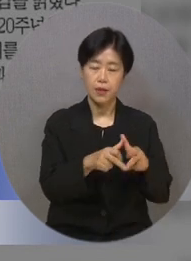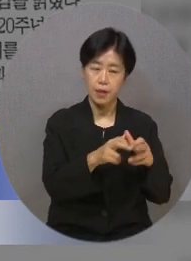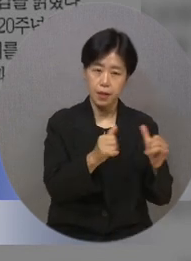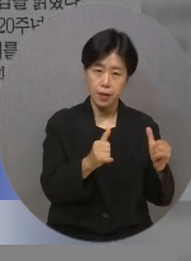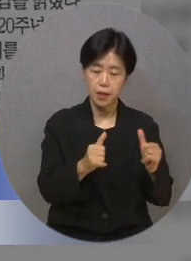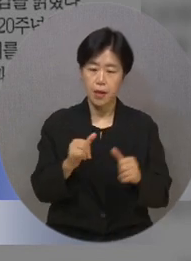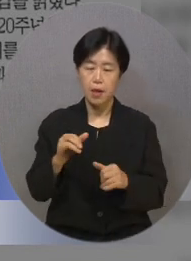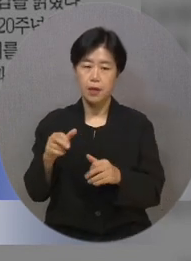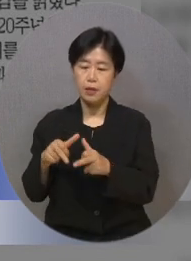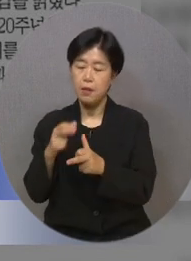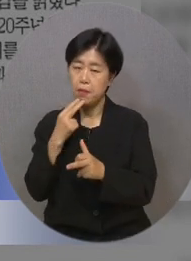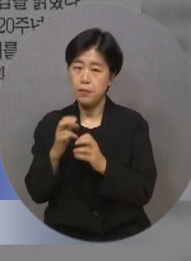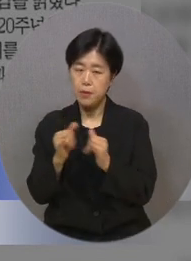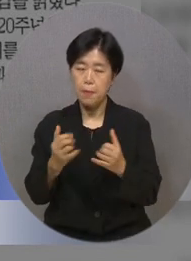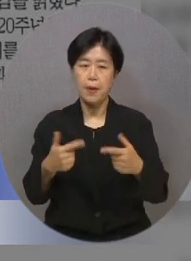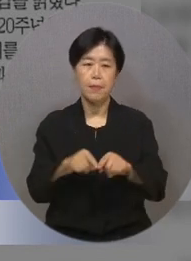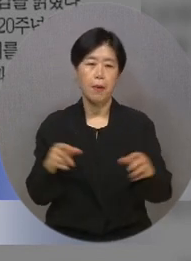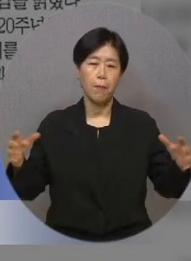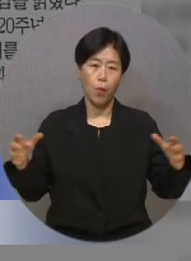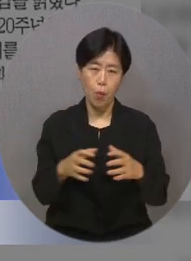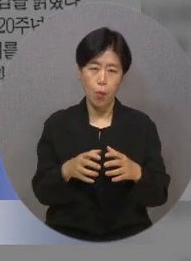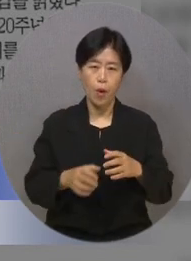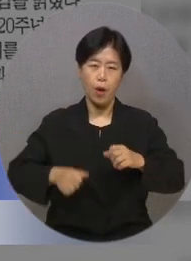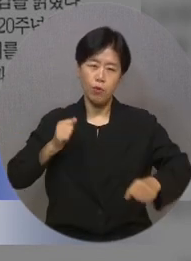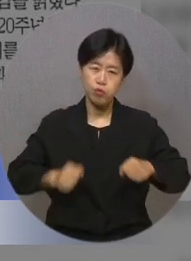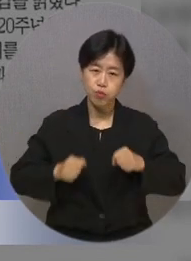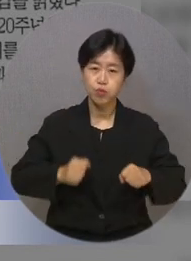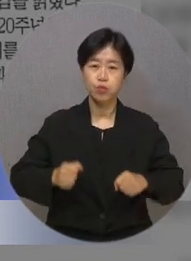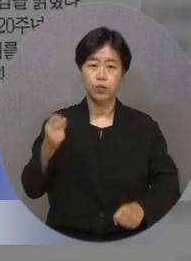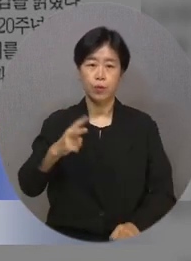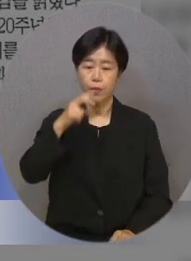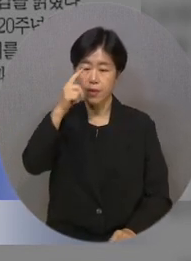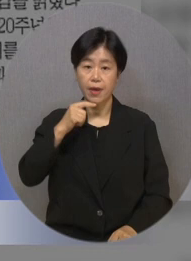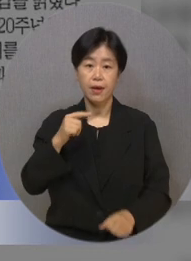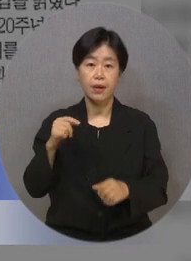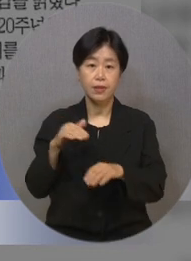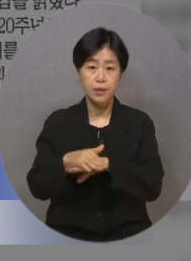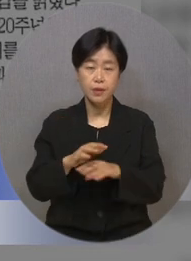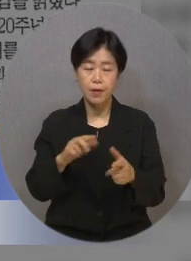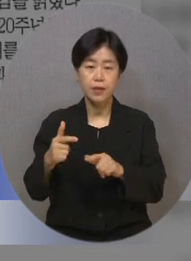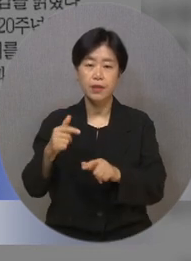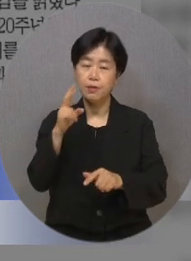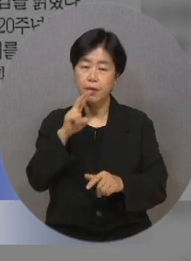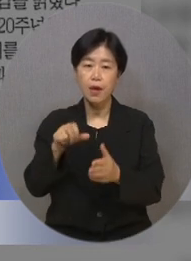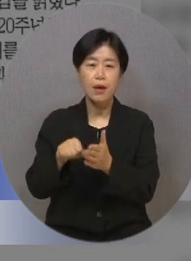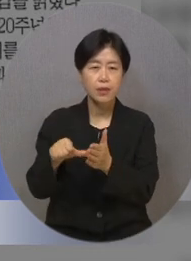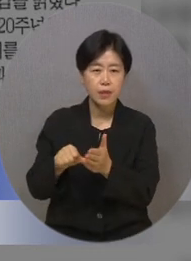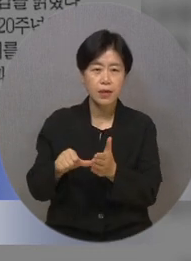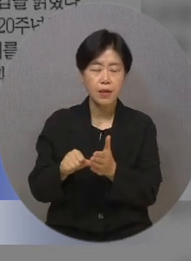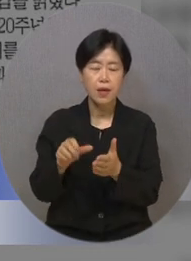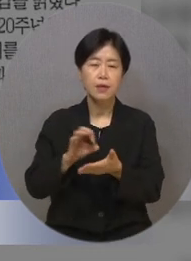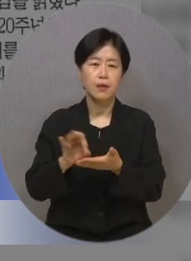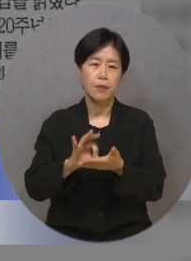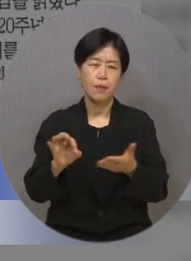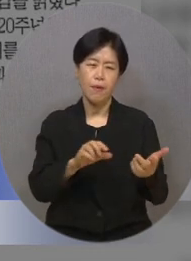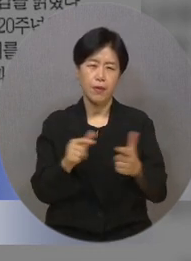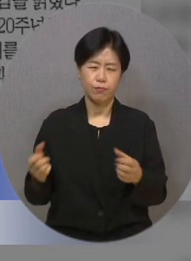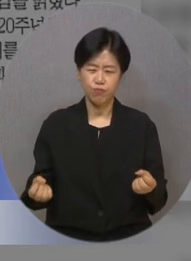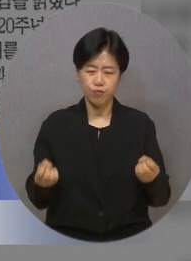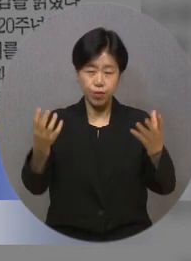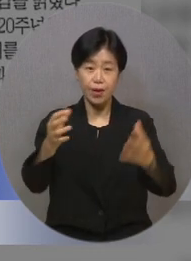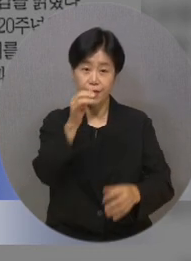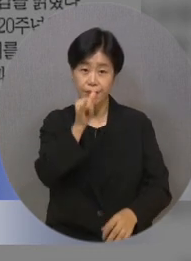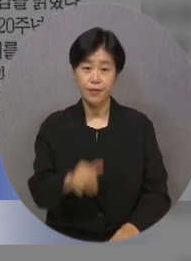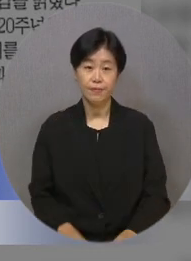흥겨운 난타 무대 서양 악기와 국악기 밴드 합창이 어우러지는 피날레 공연이 주목을 받았습니다